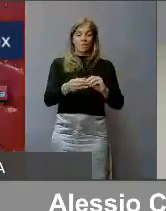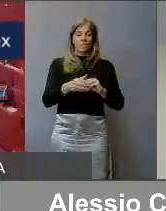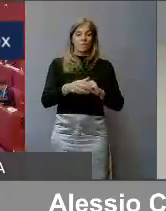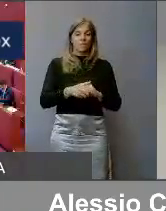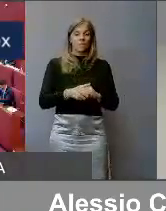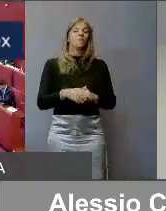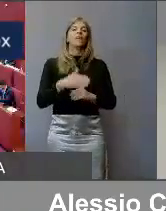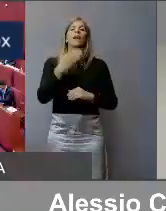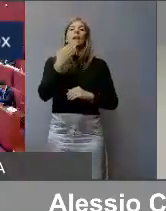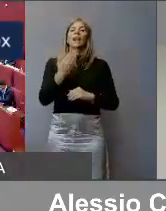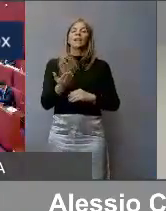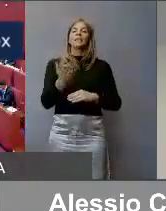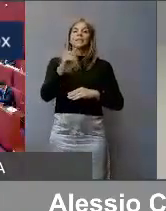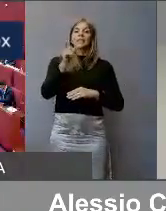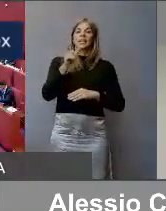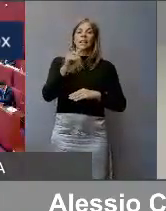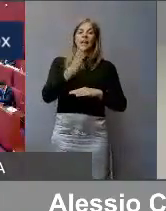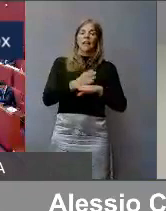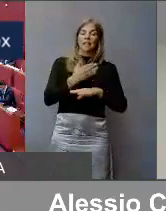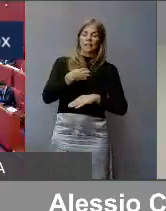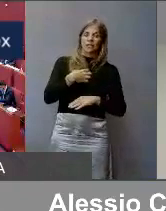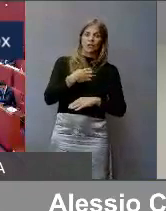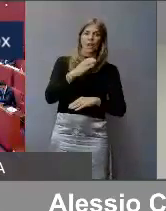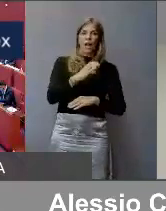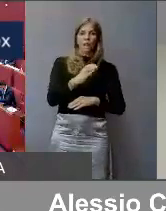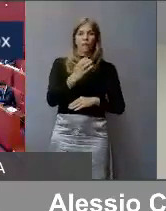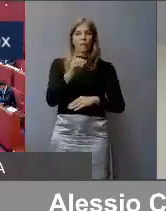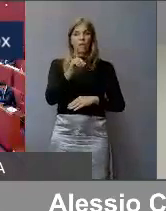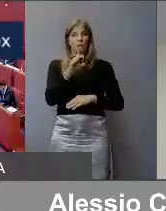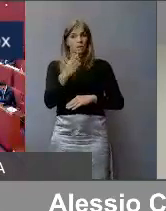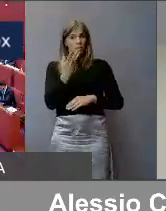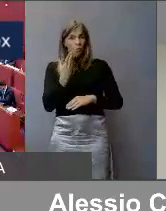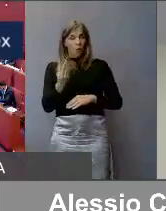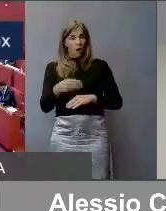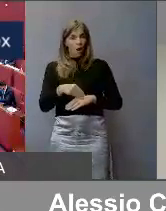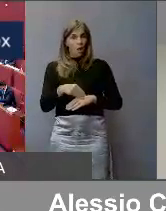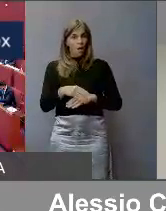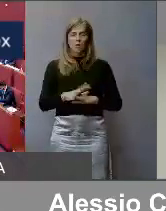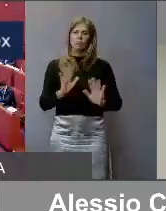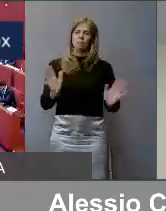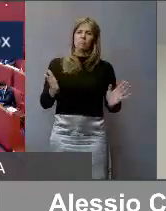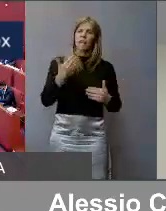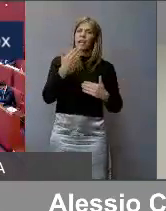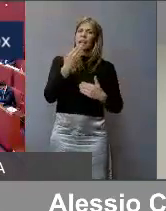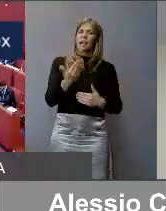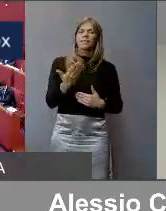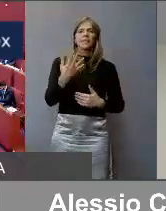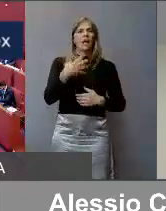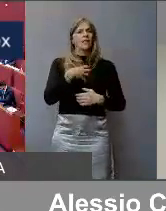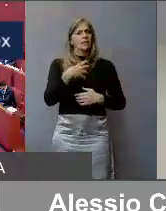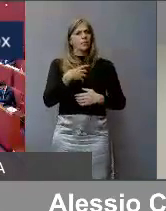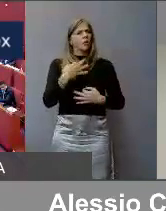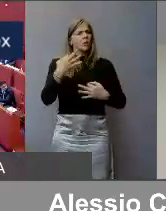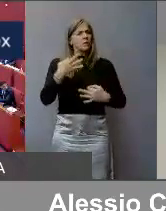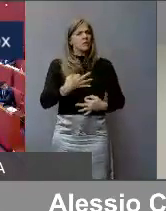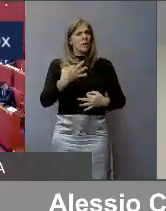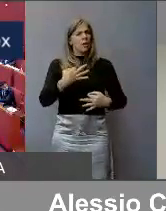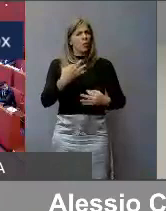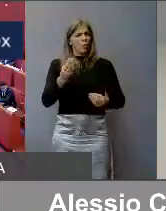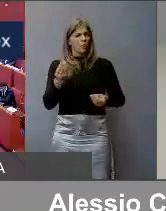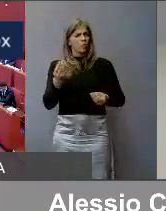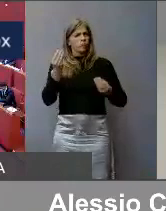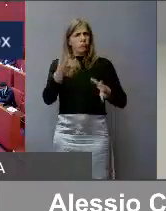grazie nel campo race replica consigliere de benedittis era ringrazio assessore sicuramente le fanno avere